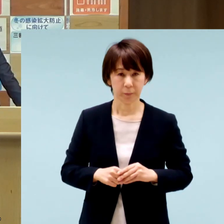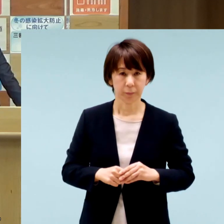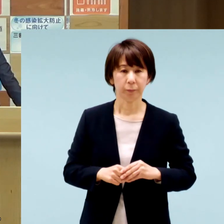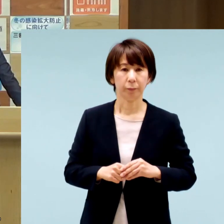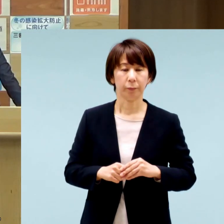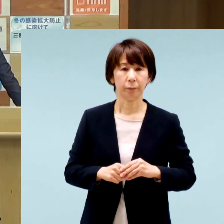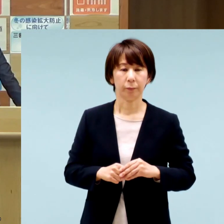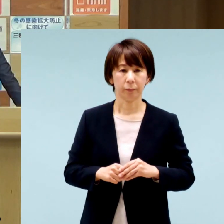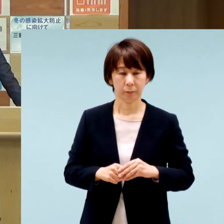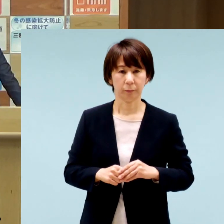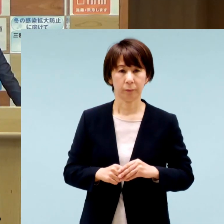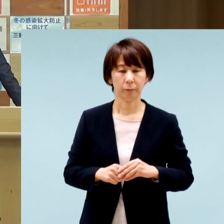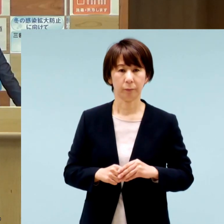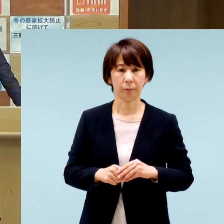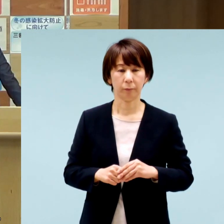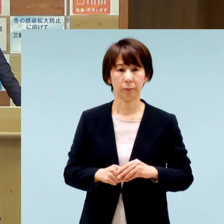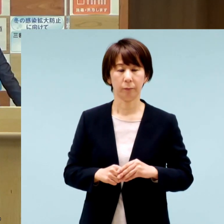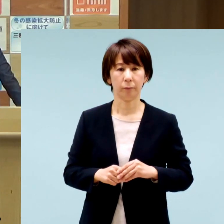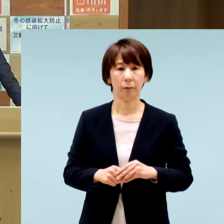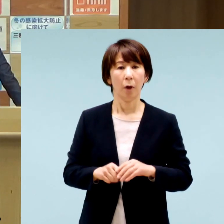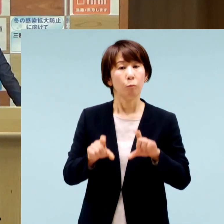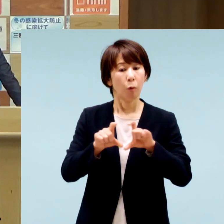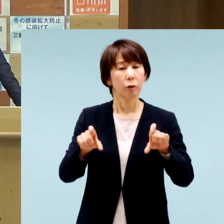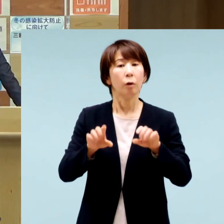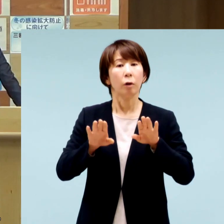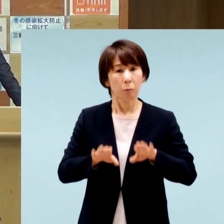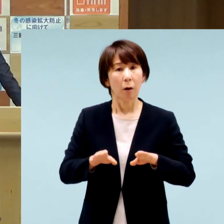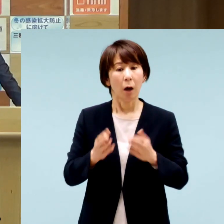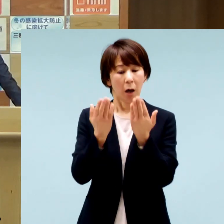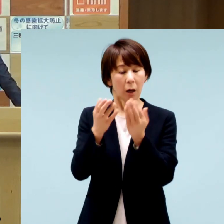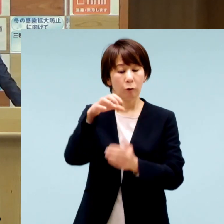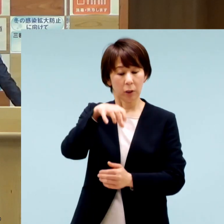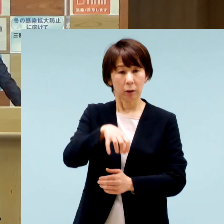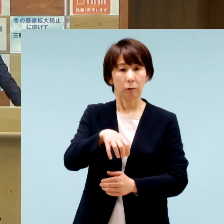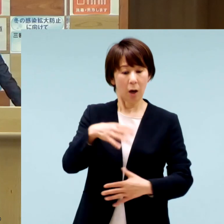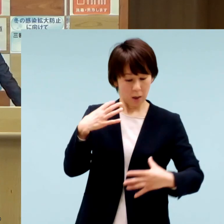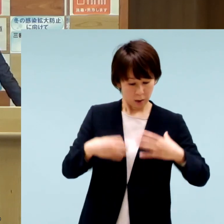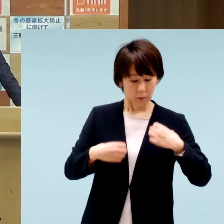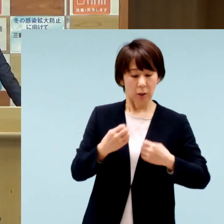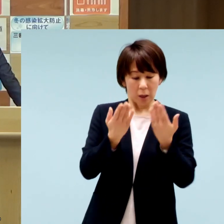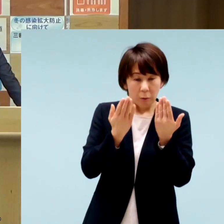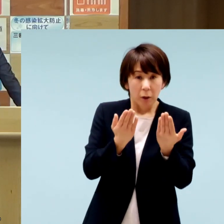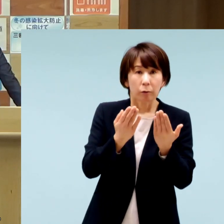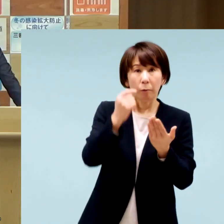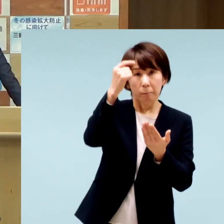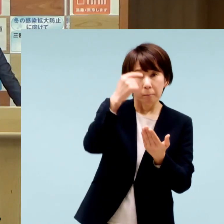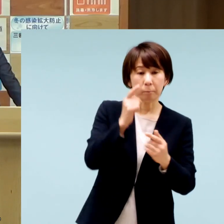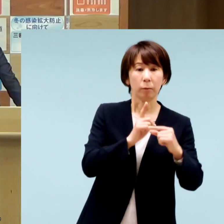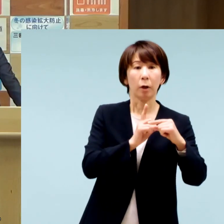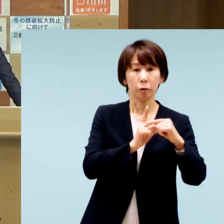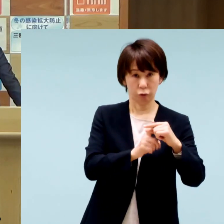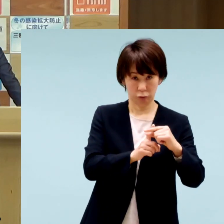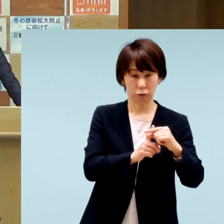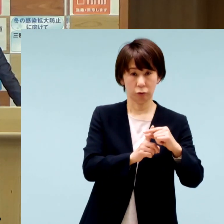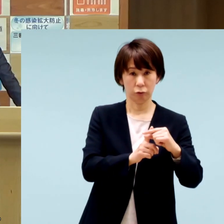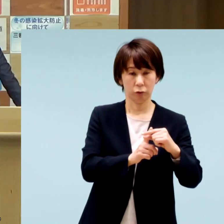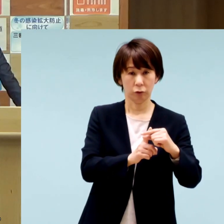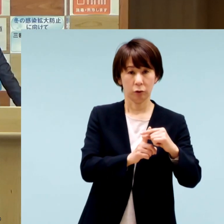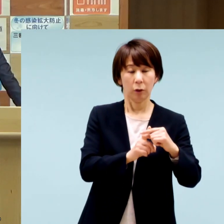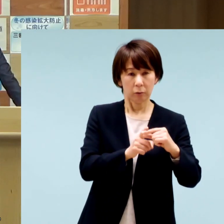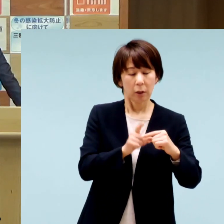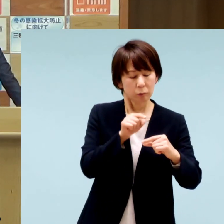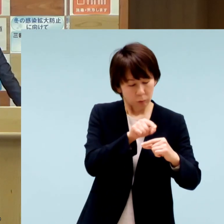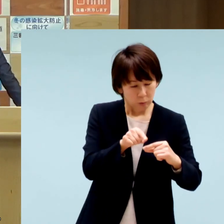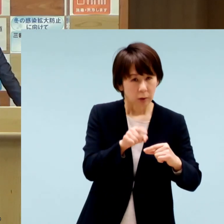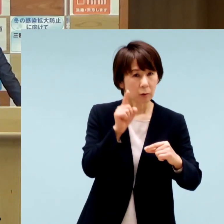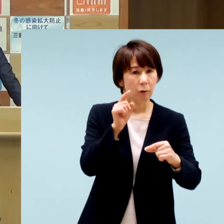の運営も、まあ、学生がいますからしっかりと を行いながら対応していき